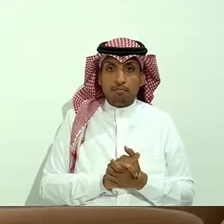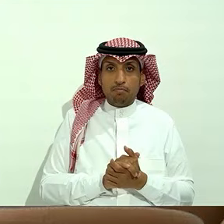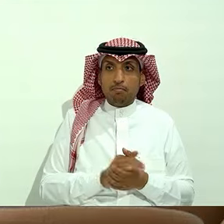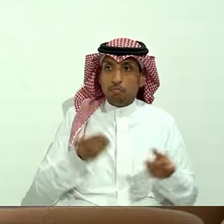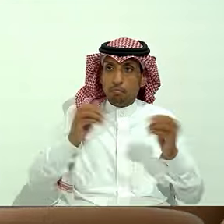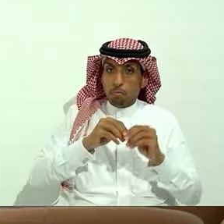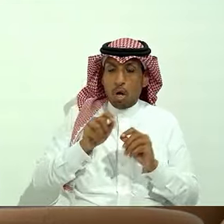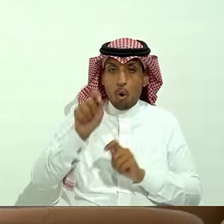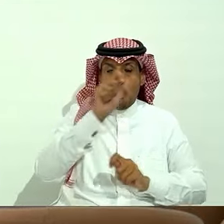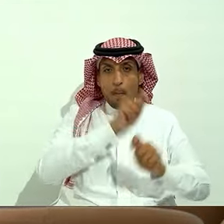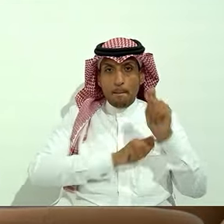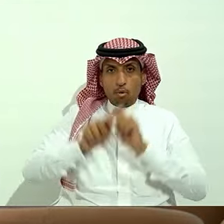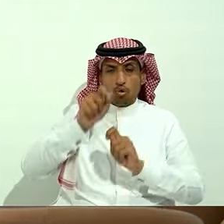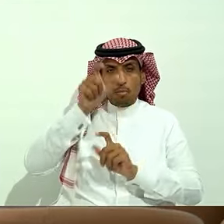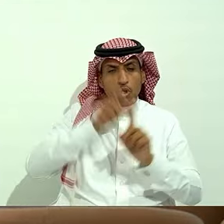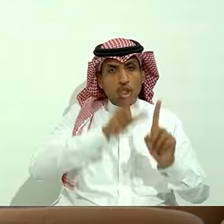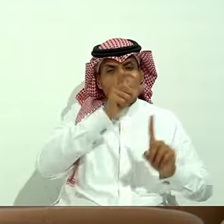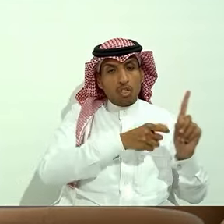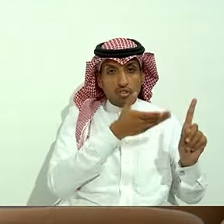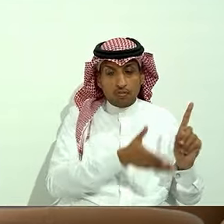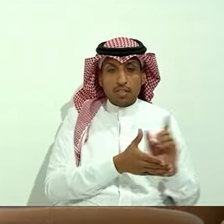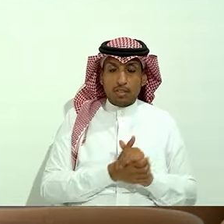بوجود المصممين للتصميم،